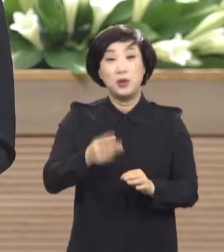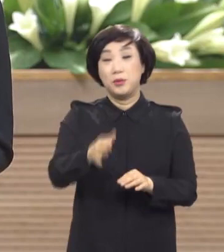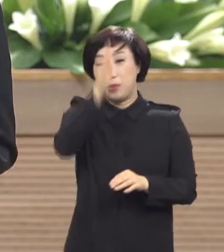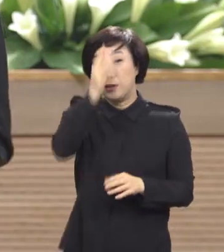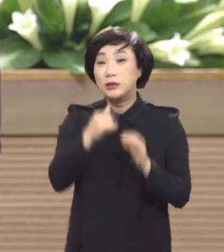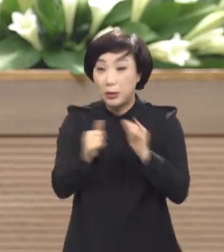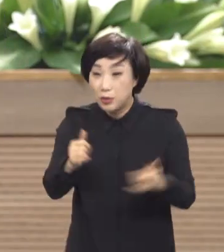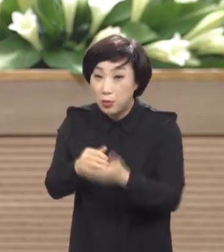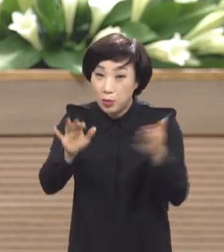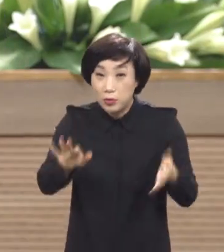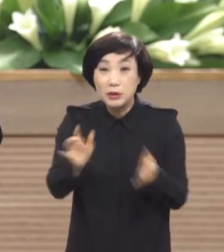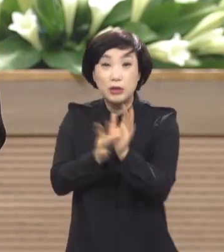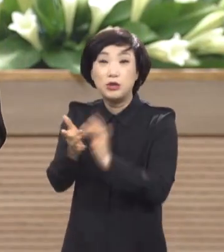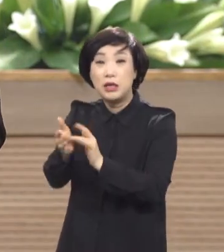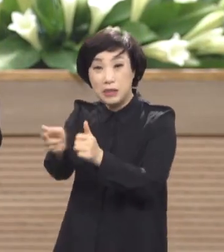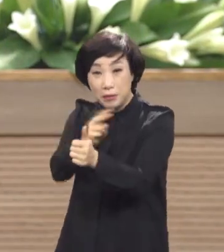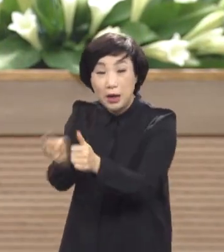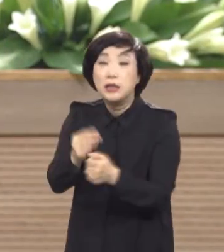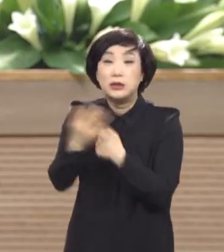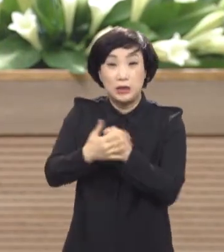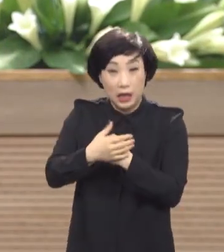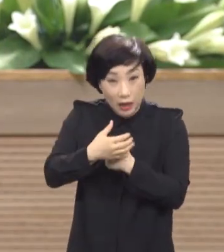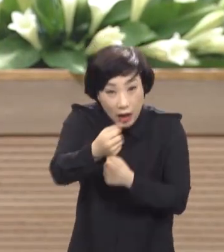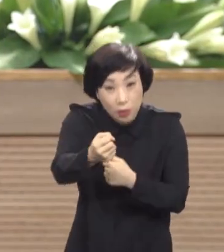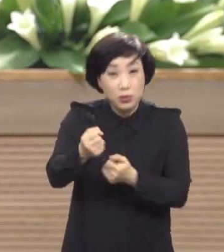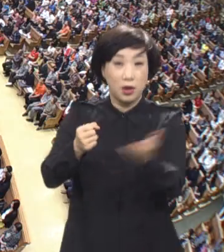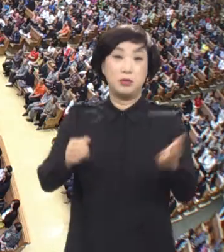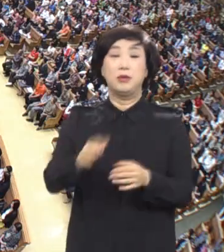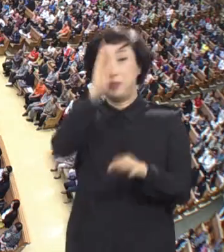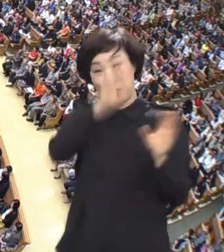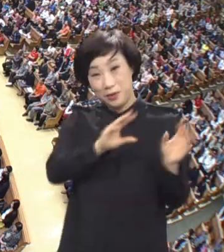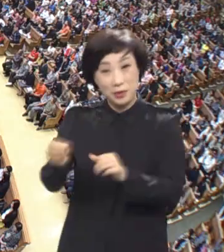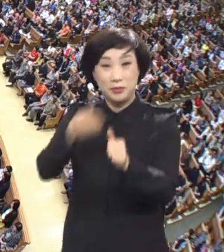채찍에 맞으신 은혜로 치료받기를 주변의 이름으로 추전합니다